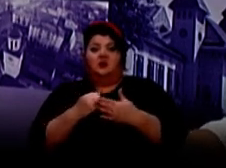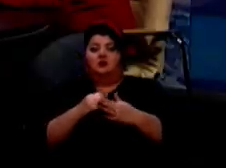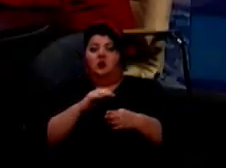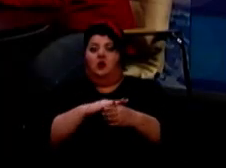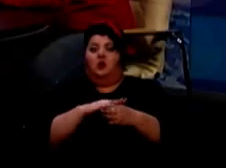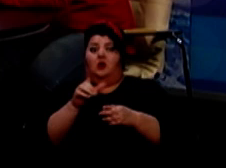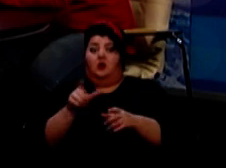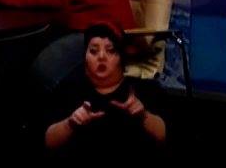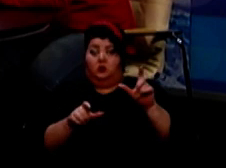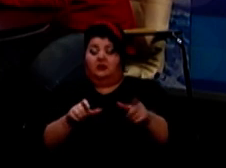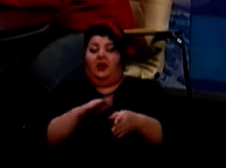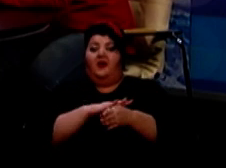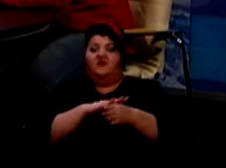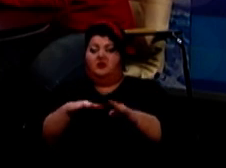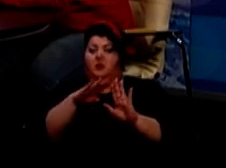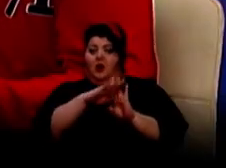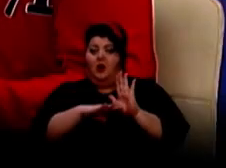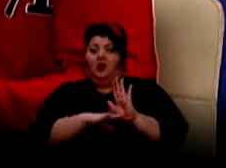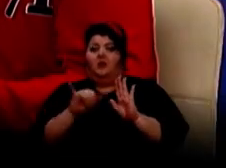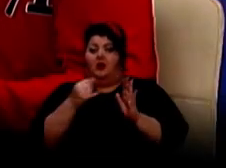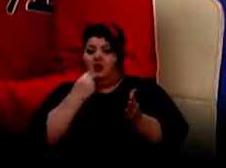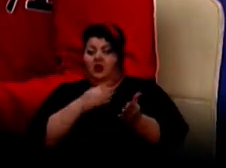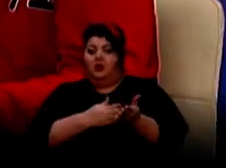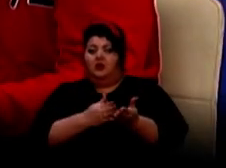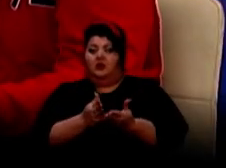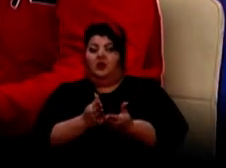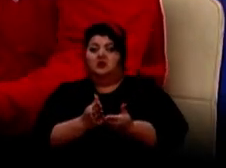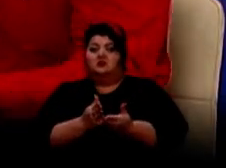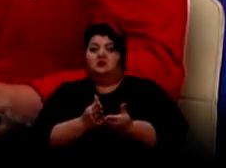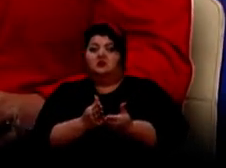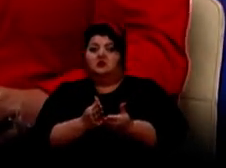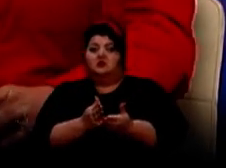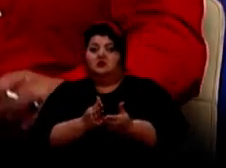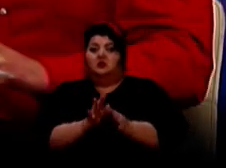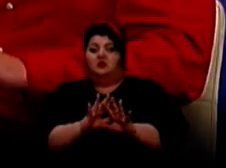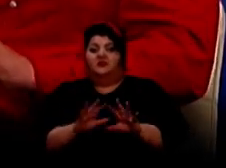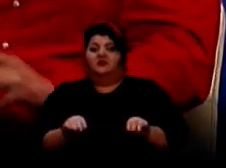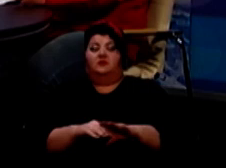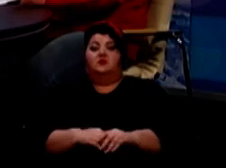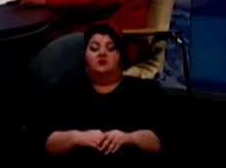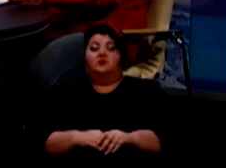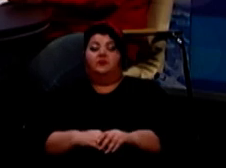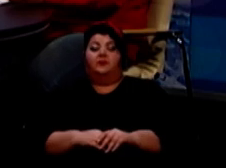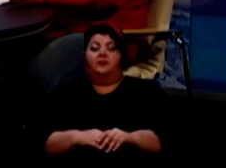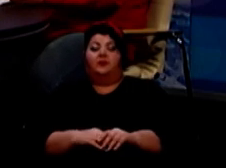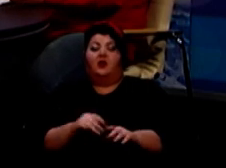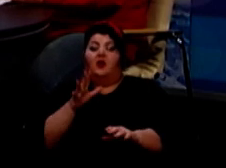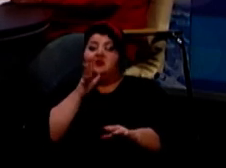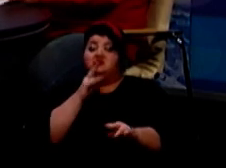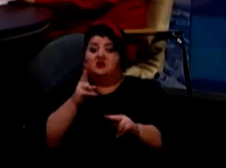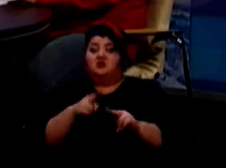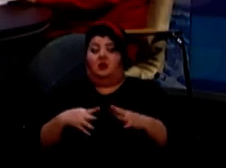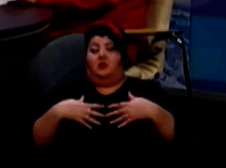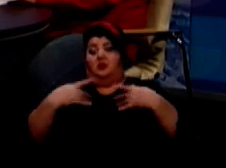і якість. Ви бачите, скільки коштує товар, ви купляєте або не купляєте? Так що давайте не будемо розмовляти про те, що ефіру, є. І на